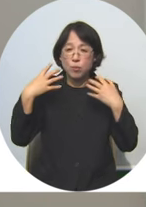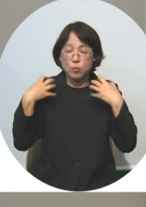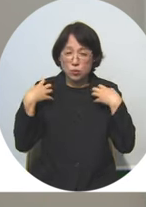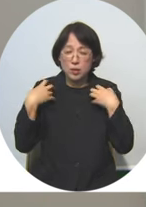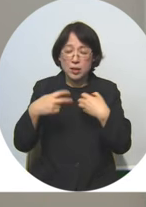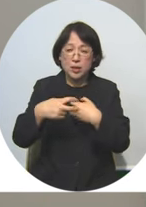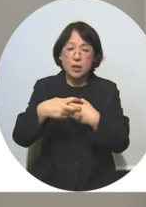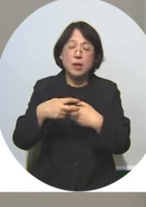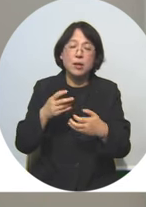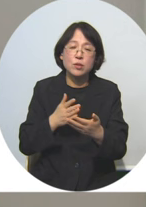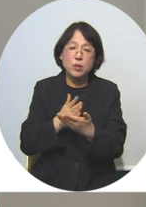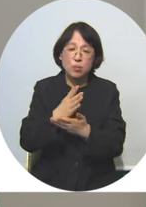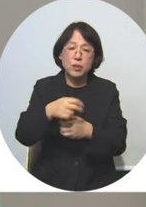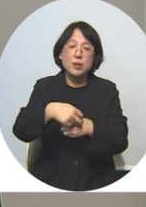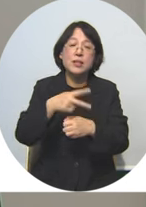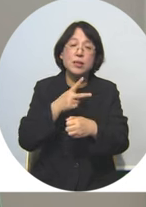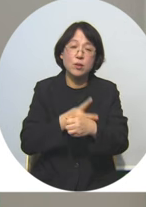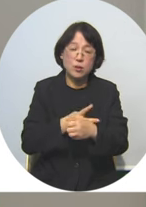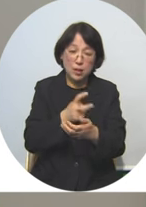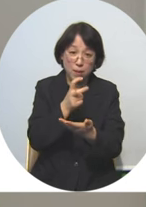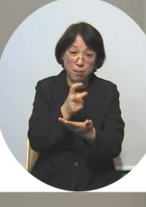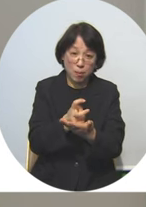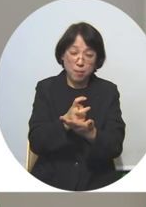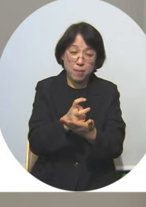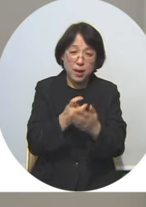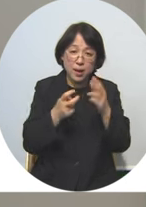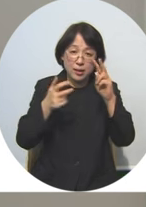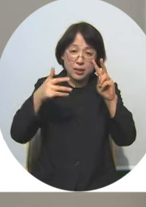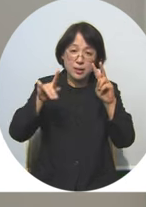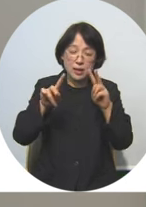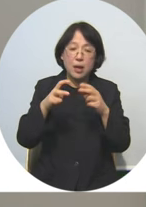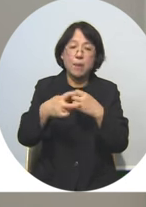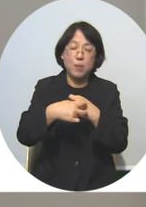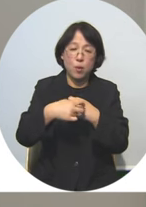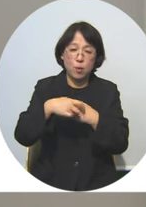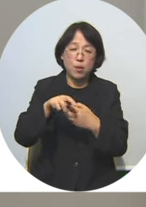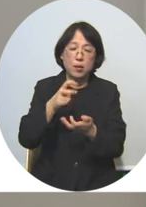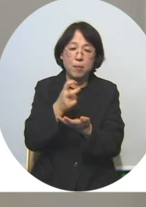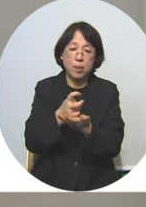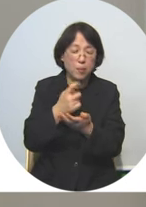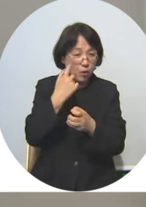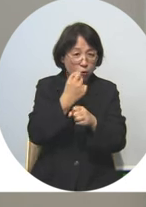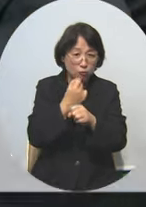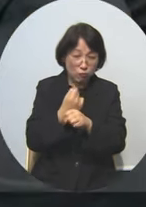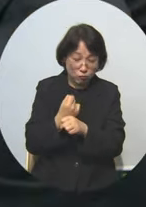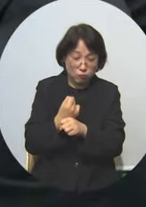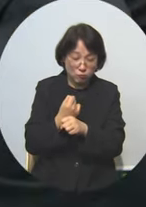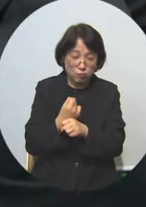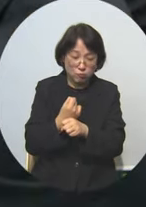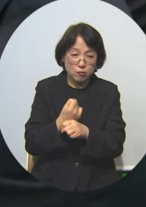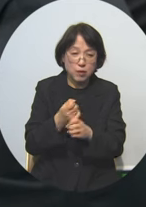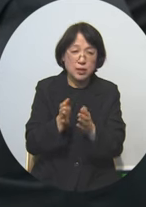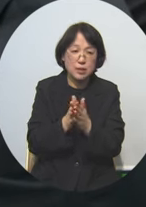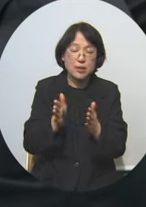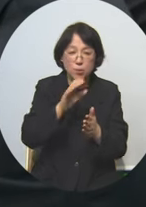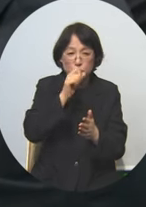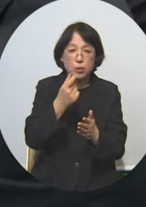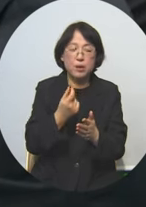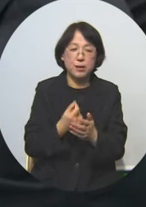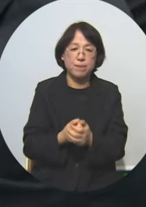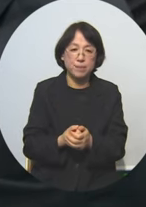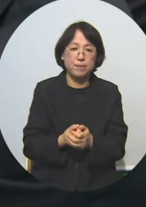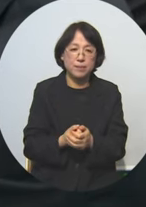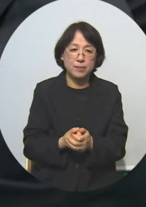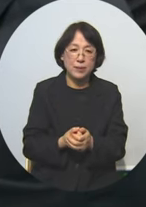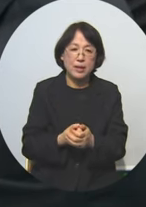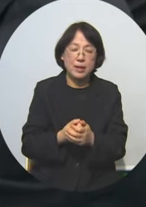제도라든지 상급병원 제도를 전문적으로 연구한 다음에 이거를 도입을 해서. 간담회에 참여한